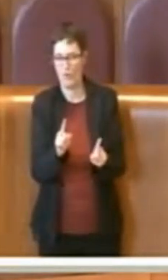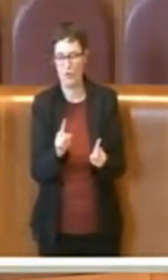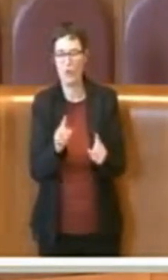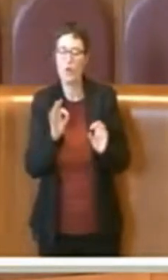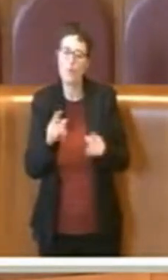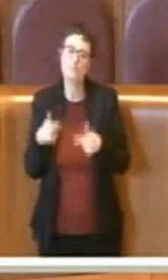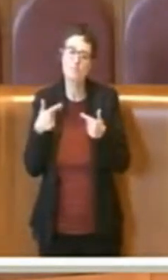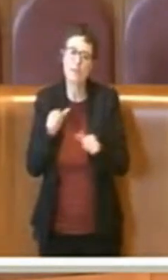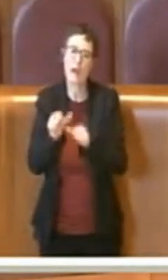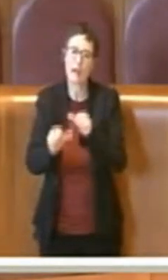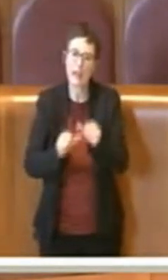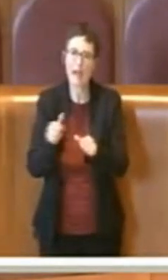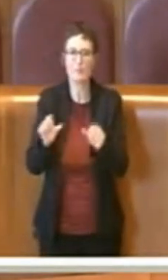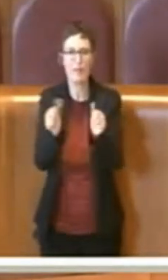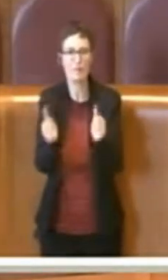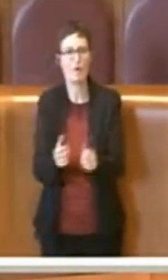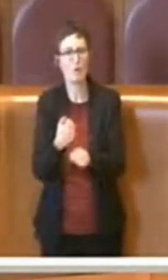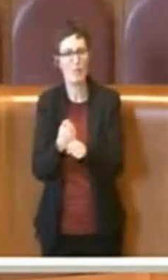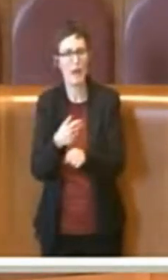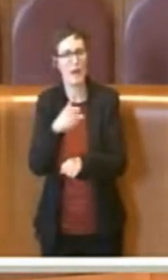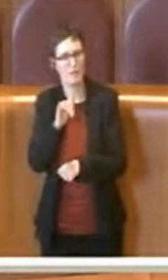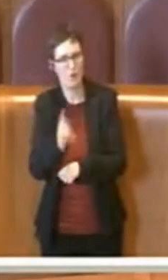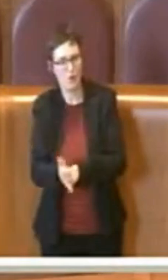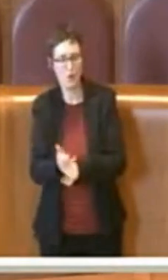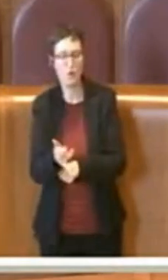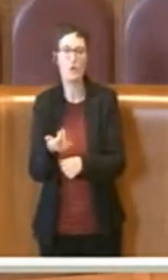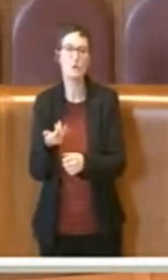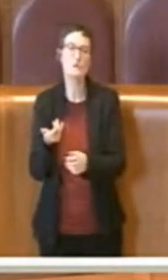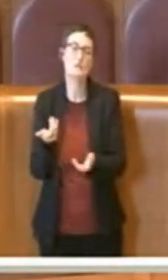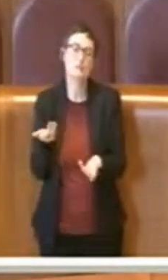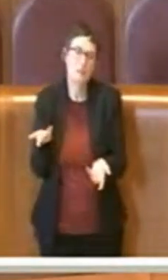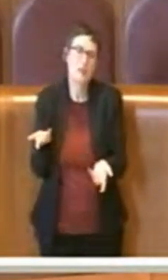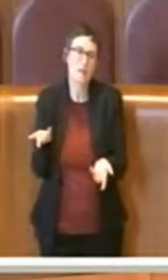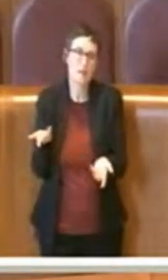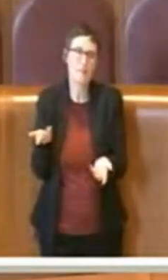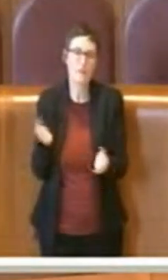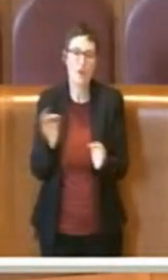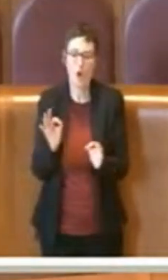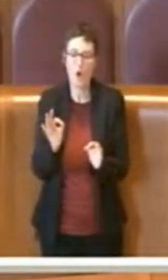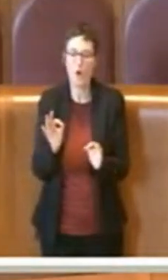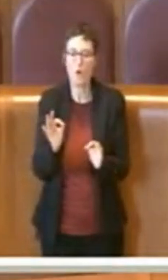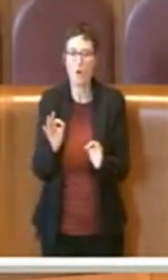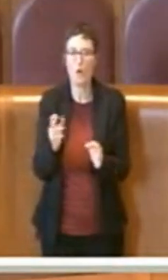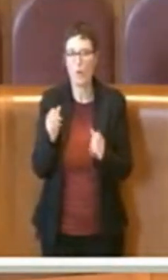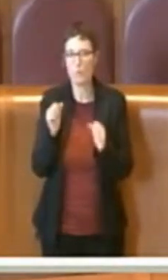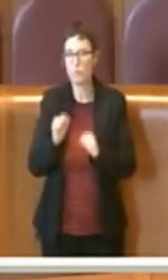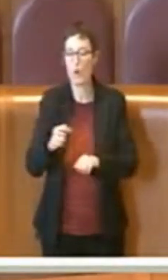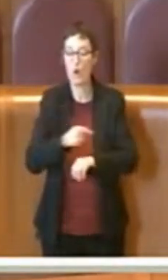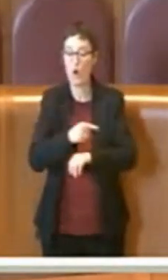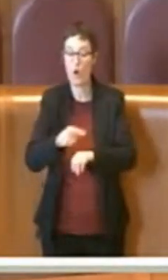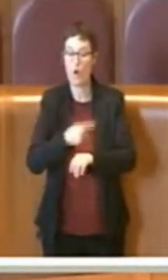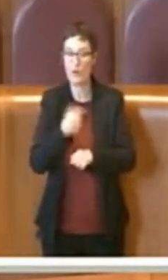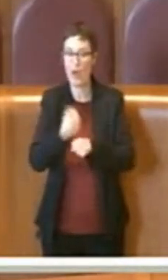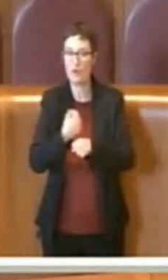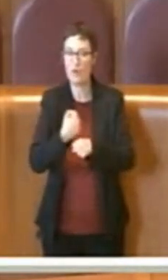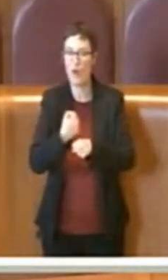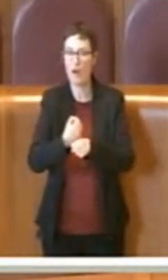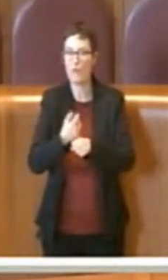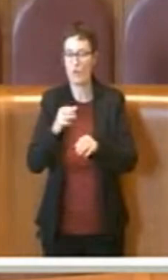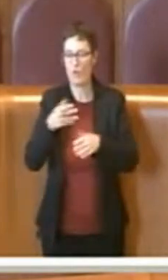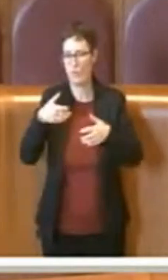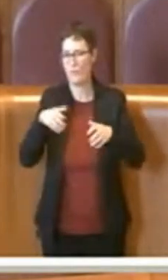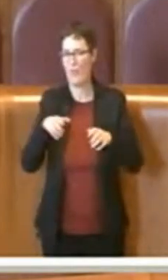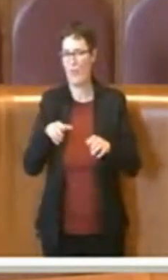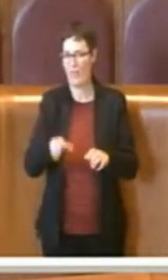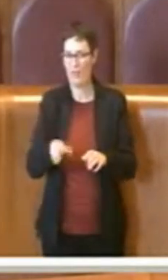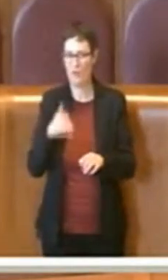tempo stesso garantisca magari la riduzione a parità di retribuzione dell'orario di lavoro, come è già